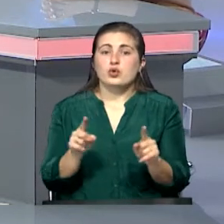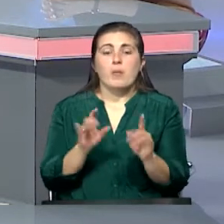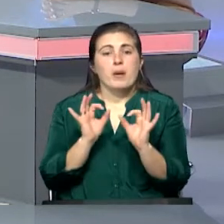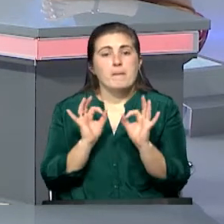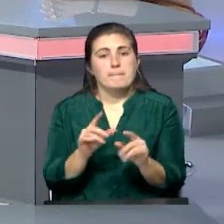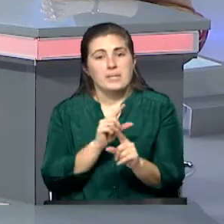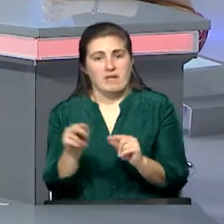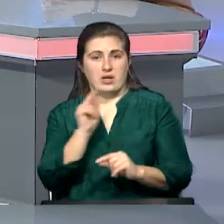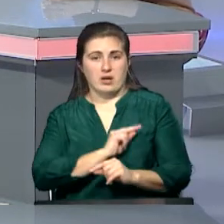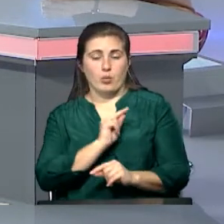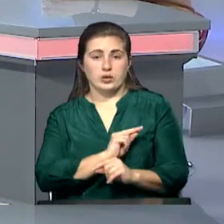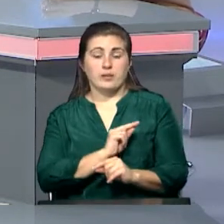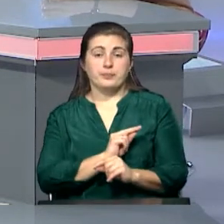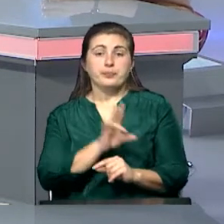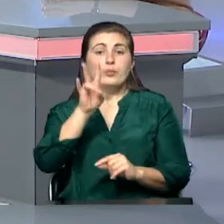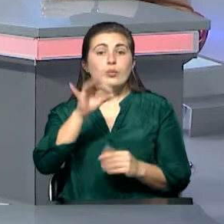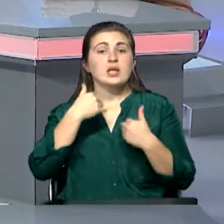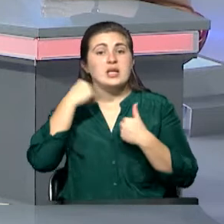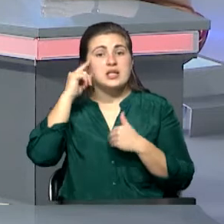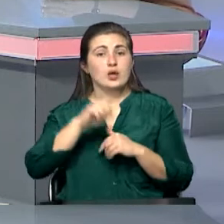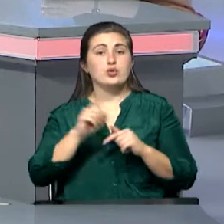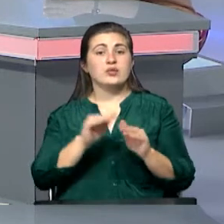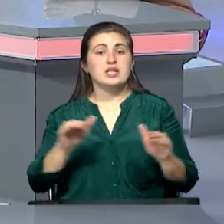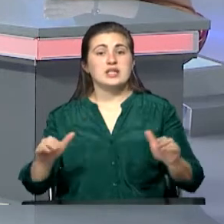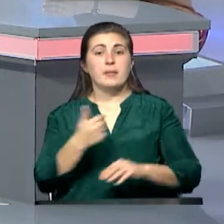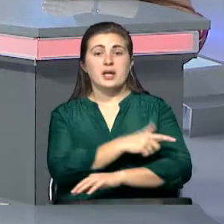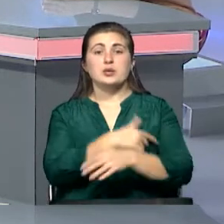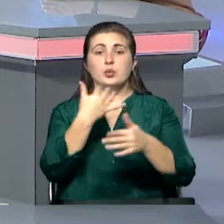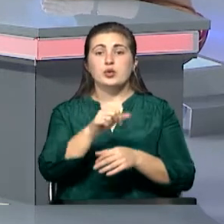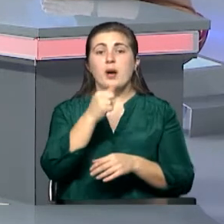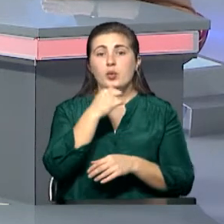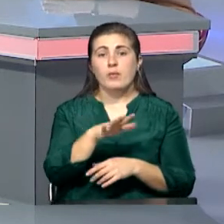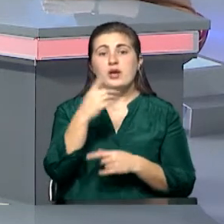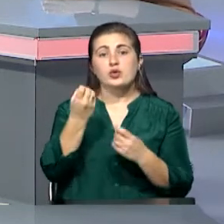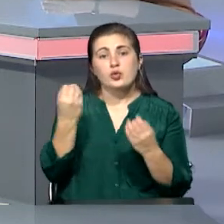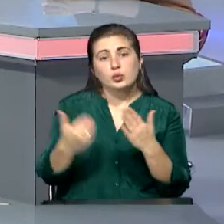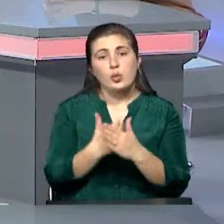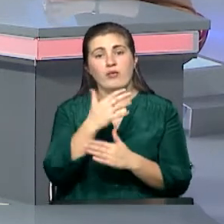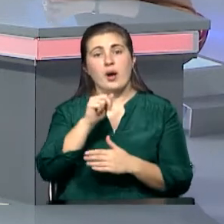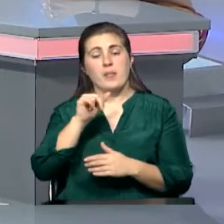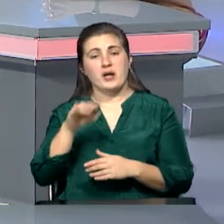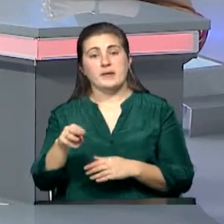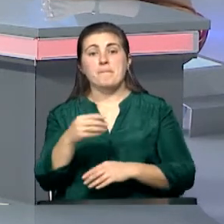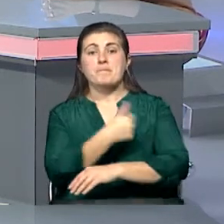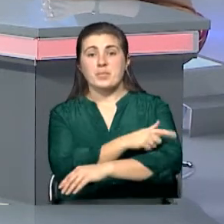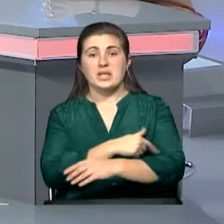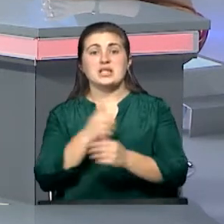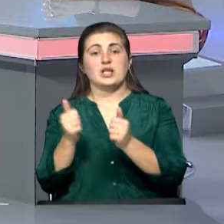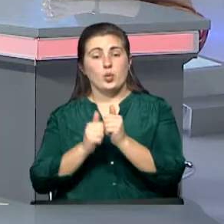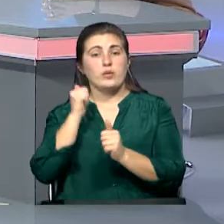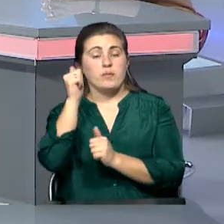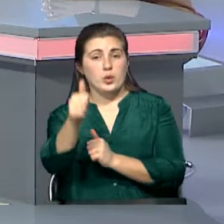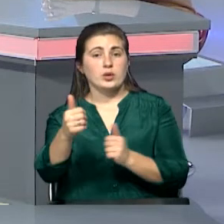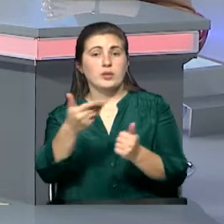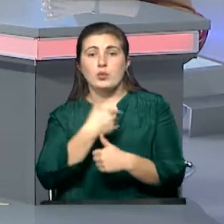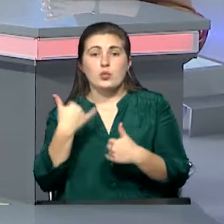правильно работать. Я знаю, что сегодня в детской больнице уже опробовали еще новый аппарат. То есть медицина идет вперед. Благо, мы уже